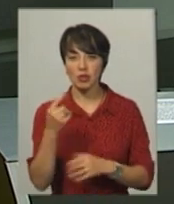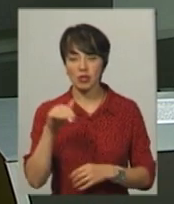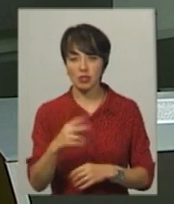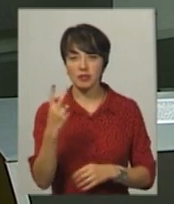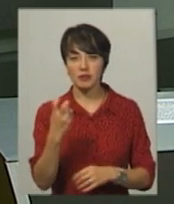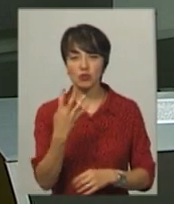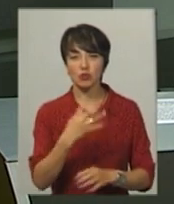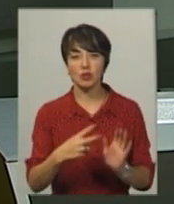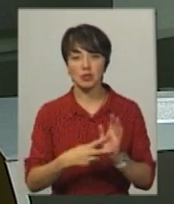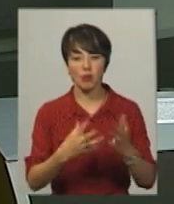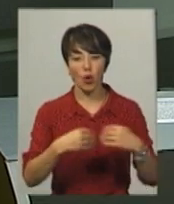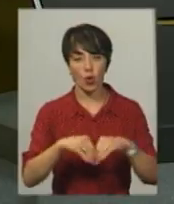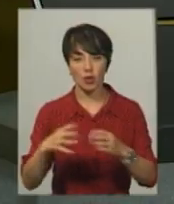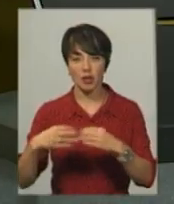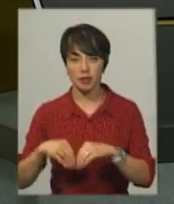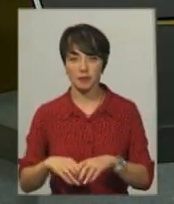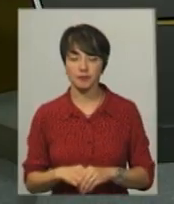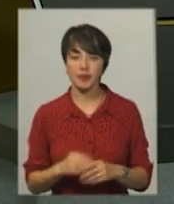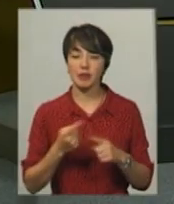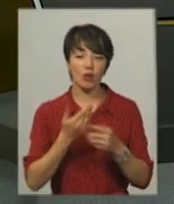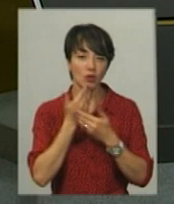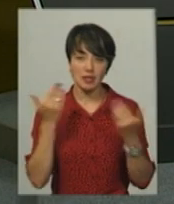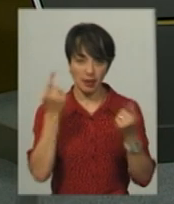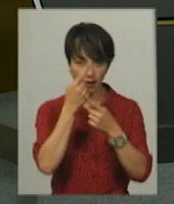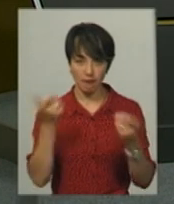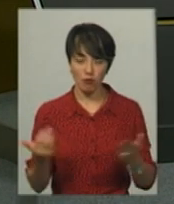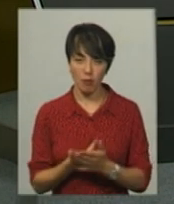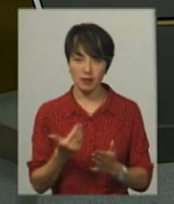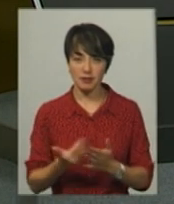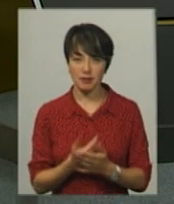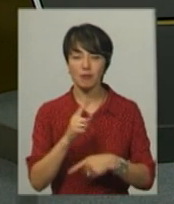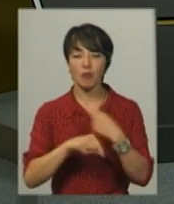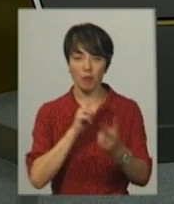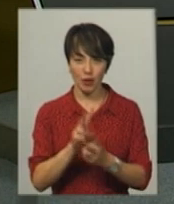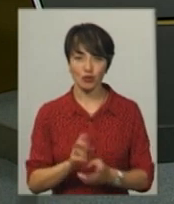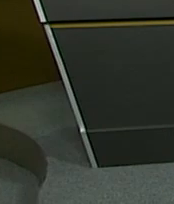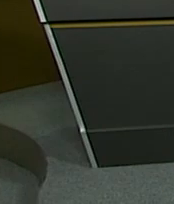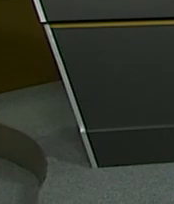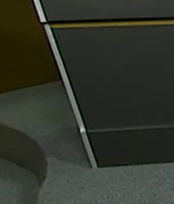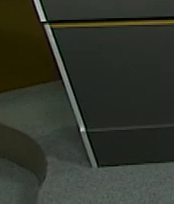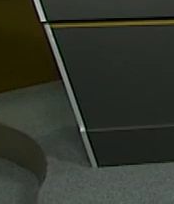1247 родин. Це була остання інформація цього випуску. Побачимось.